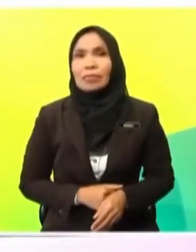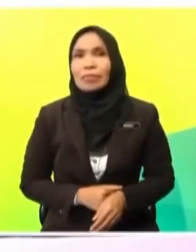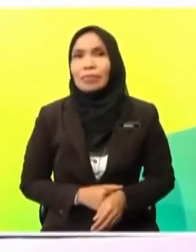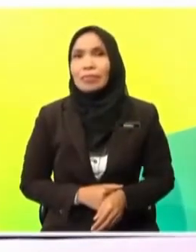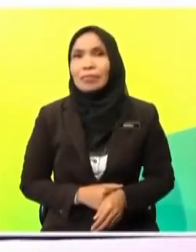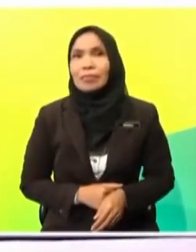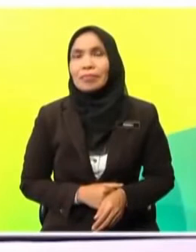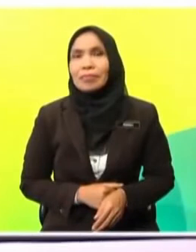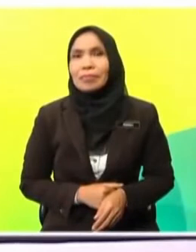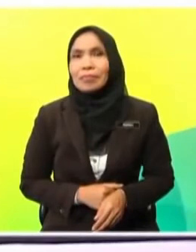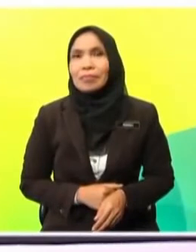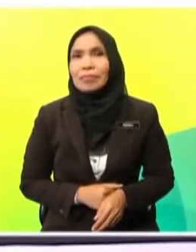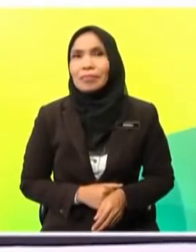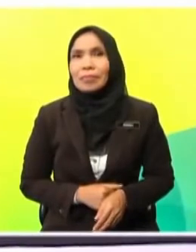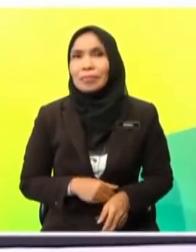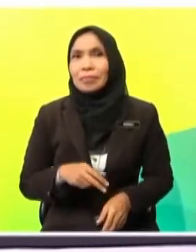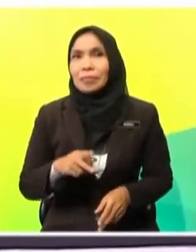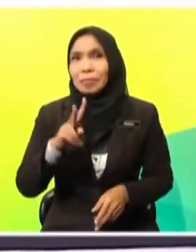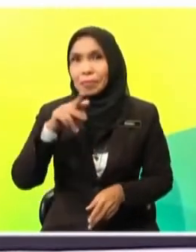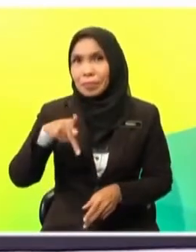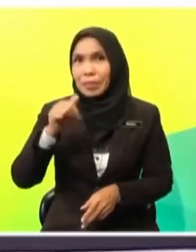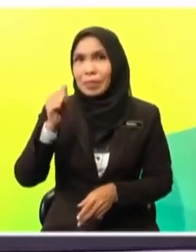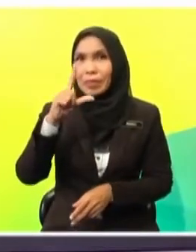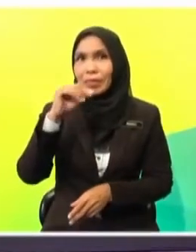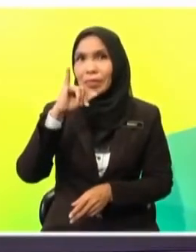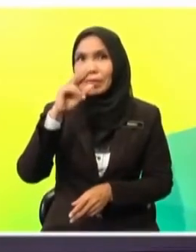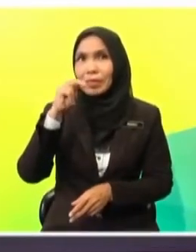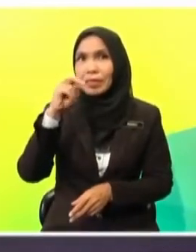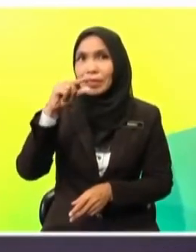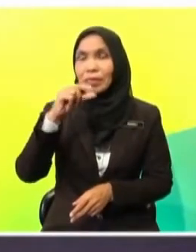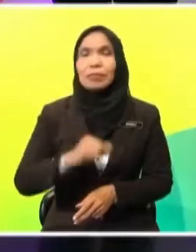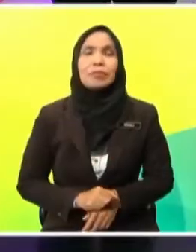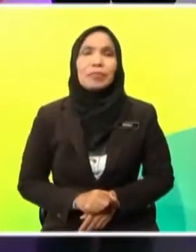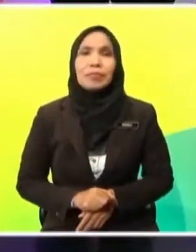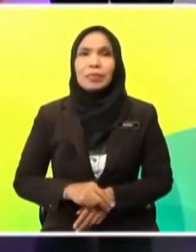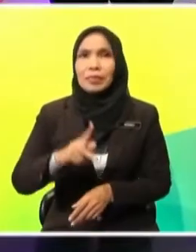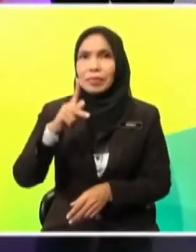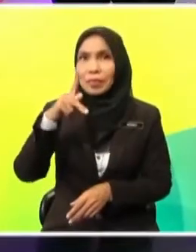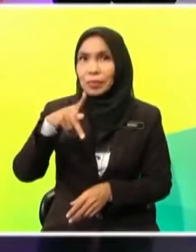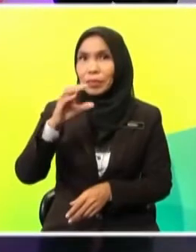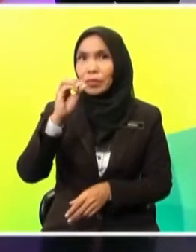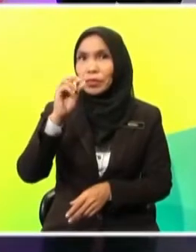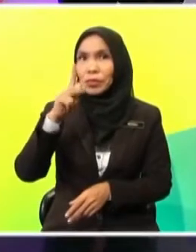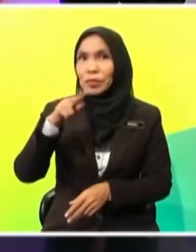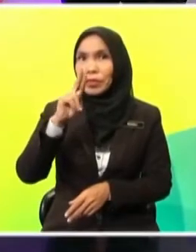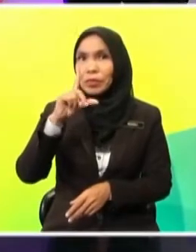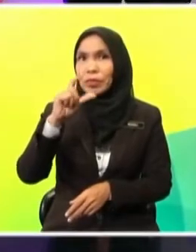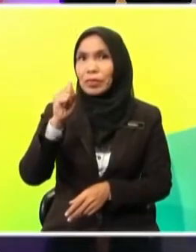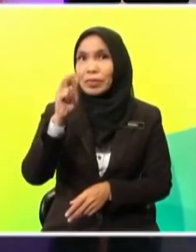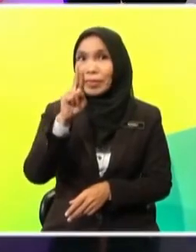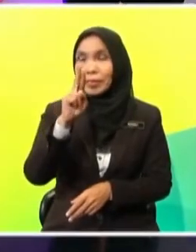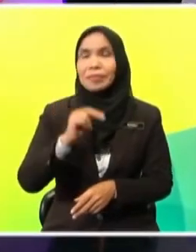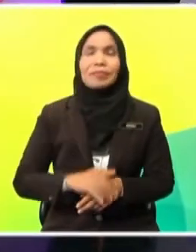permainan galah panjang paling populer macam gak Sekayu Danau Ridho Rhoma dalam ayat ini